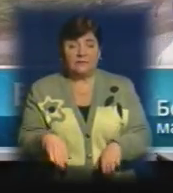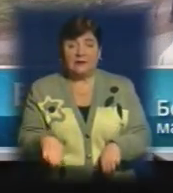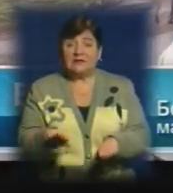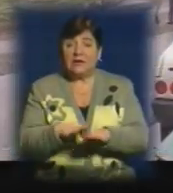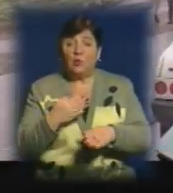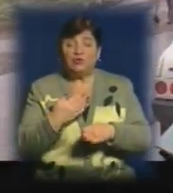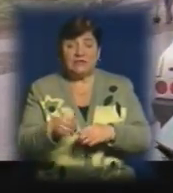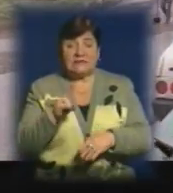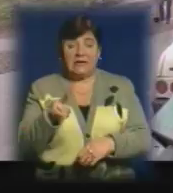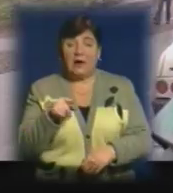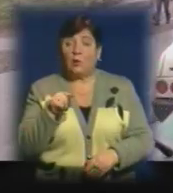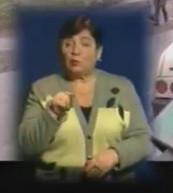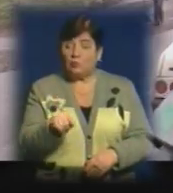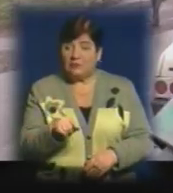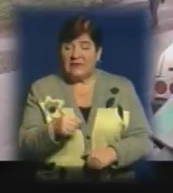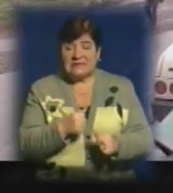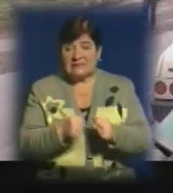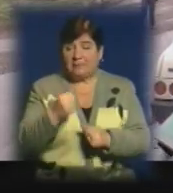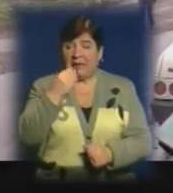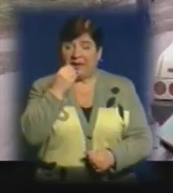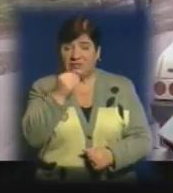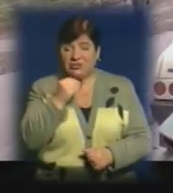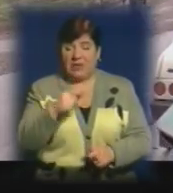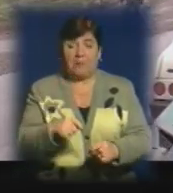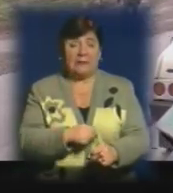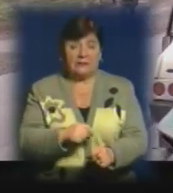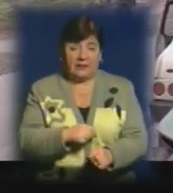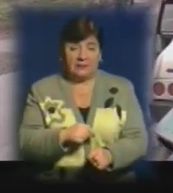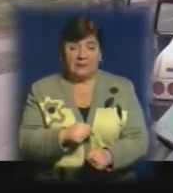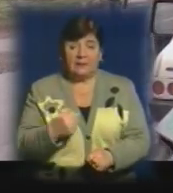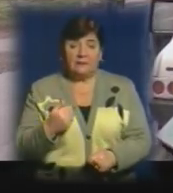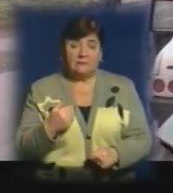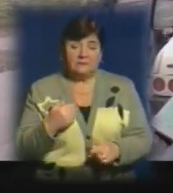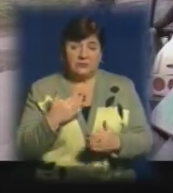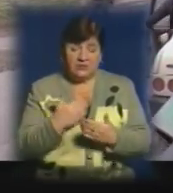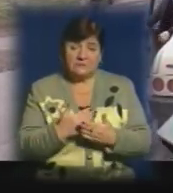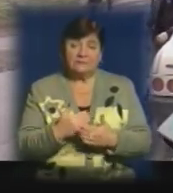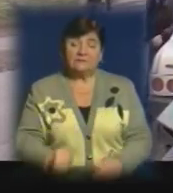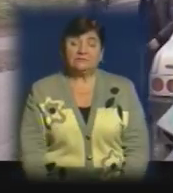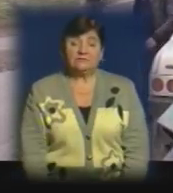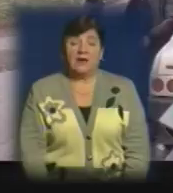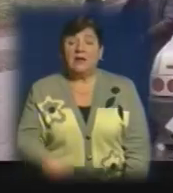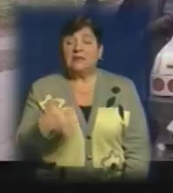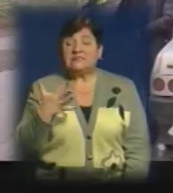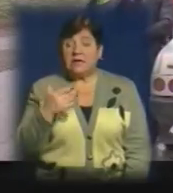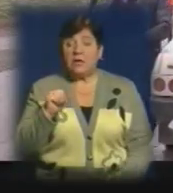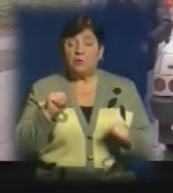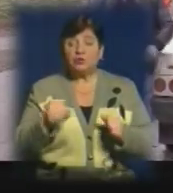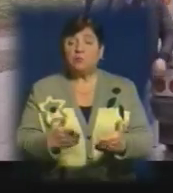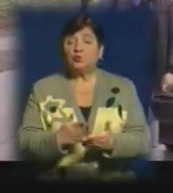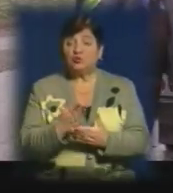участки, як тут, це якраз найкращий матеріал. Ну, тимчасовий проїзд буде. Скільки може прослужити